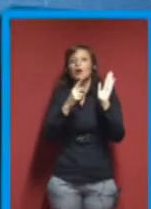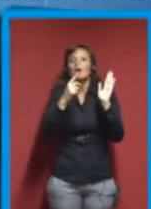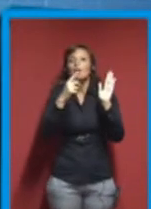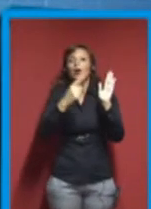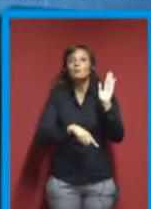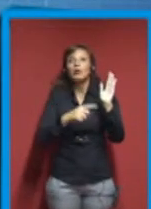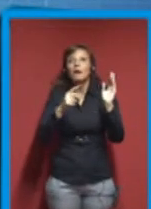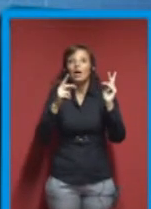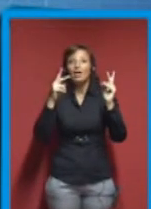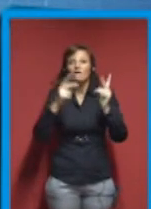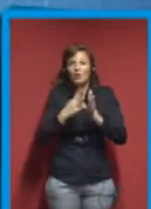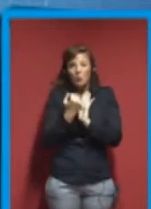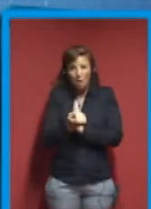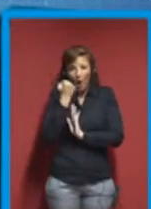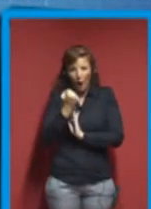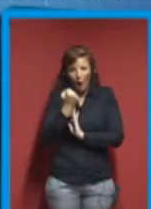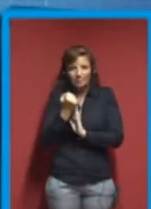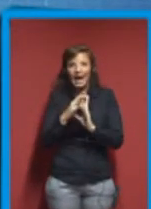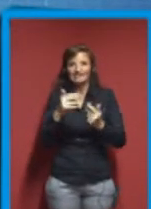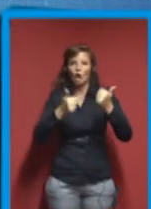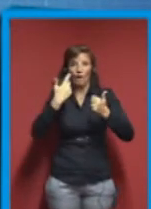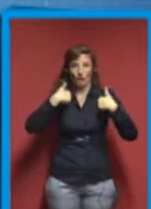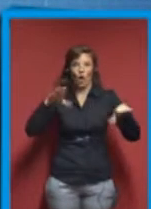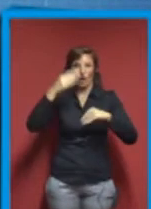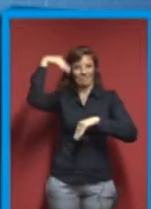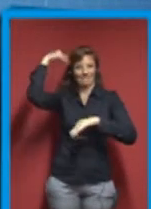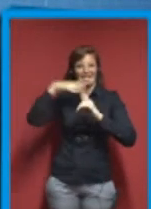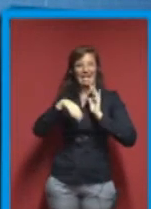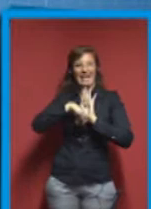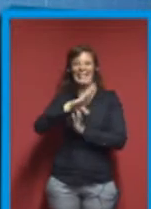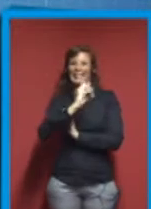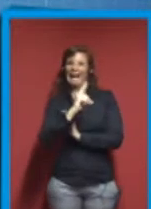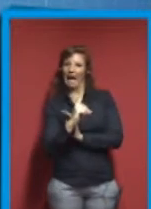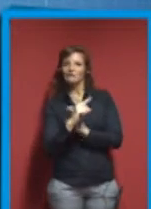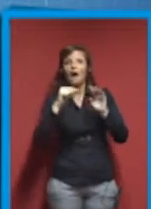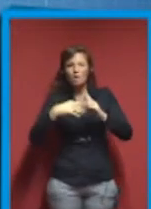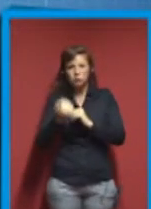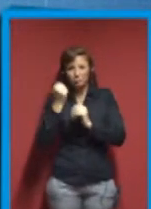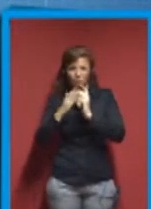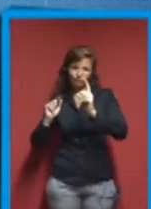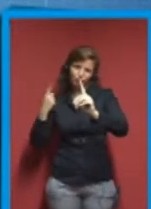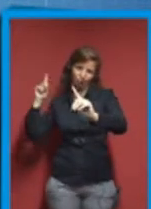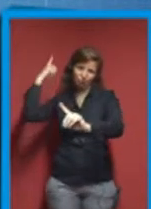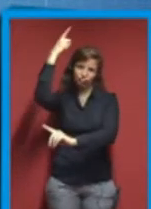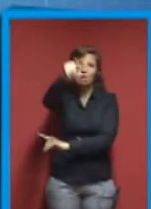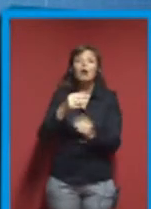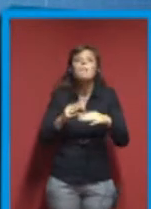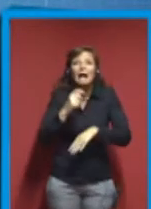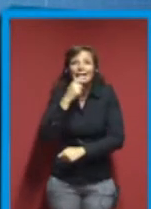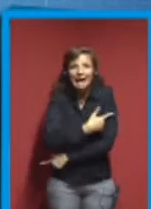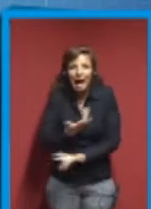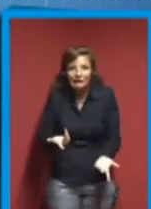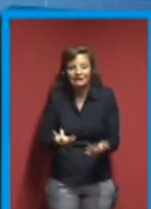è 10.000 volte più potente del software CAD che io usavo negli anni 80 ed è gratuito. E poi queste sono altre cose